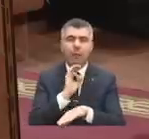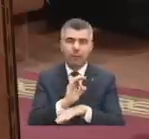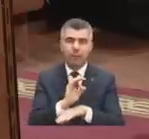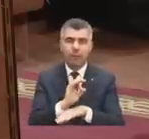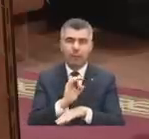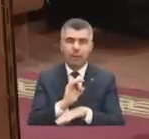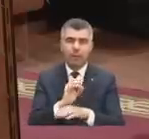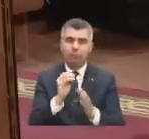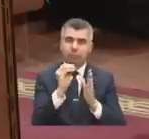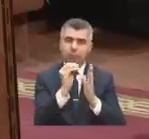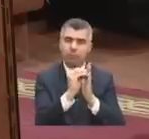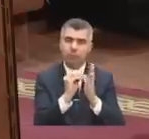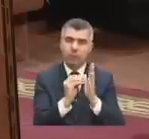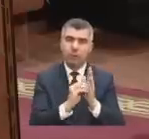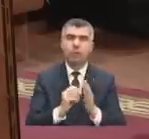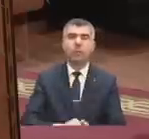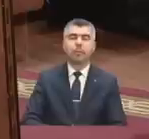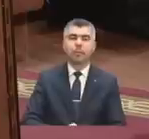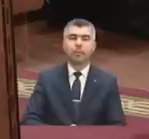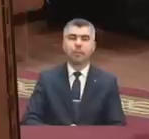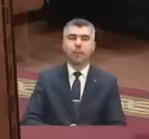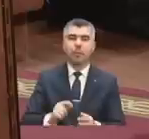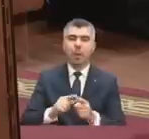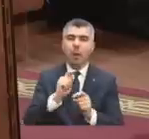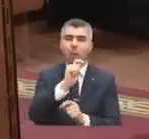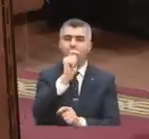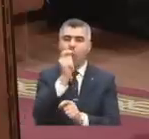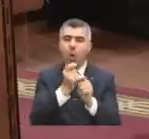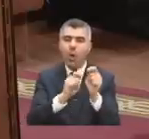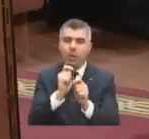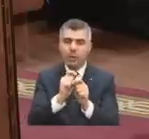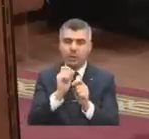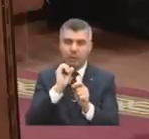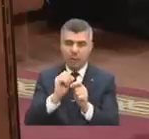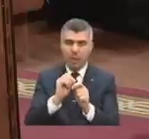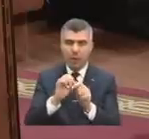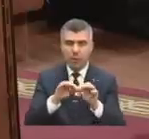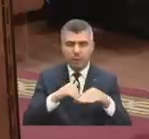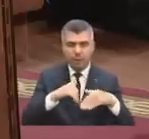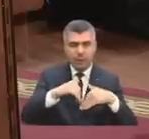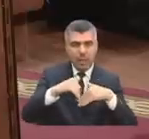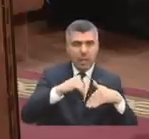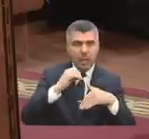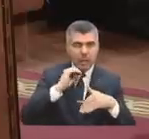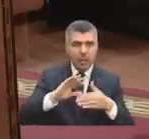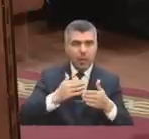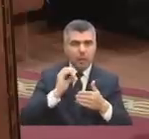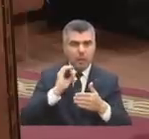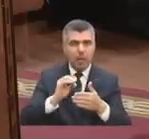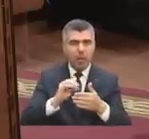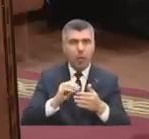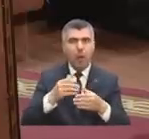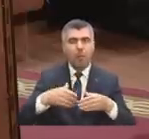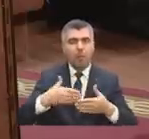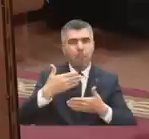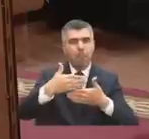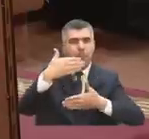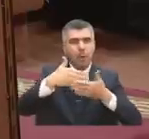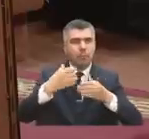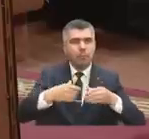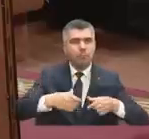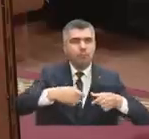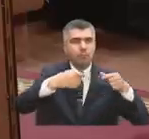تحت الضغط من قبيل المهندسين المعماريين والمهندسين والتقنين في التخصصات الهندسه المعماريه والهندسه